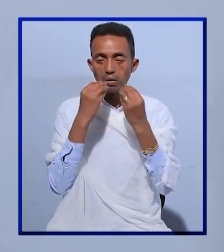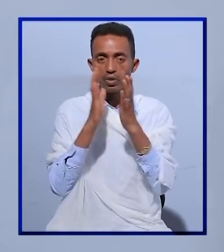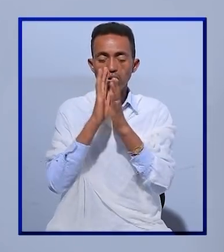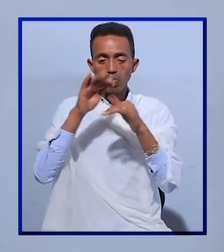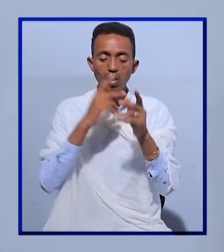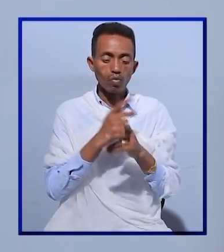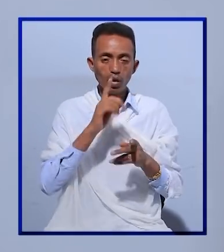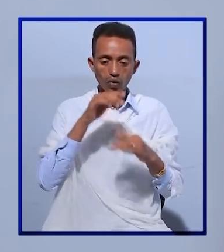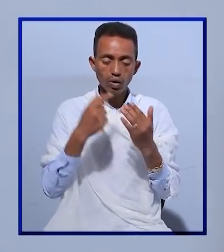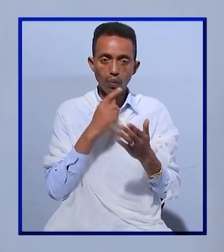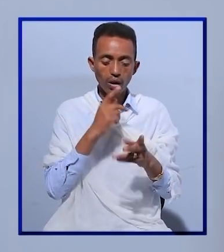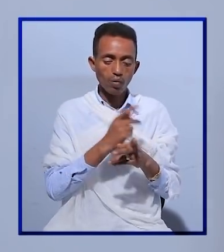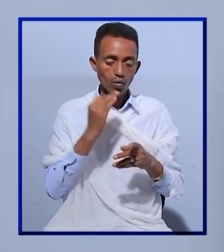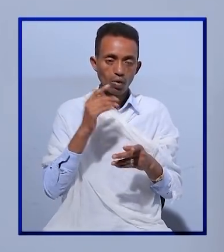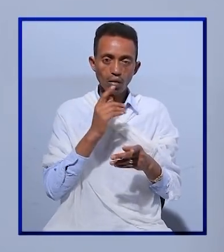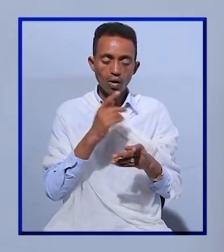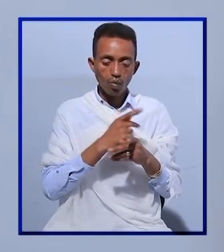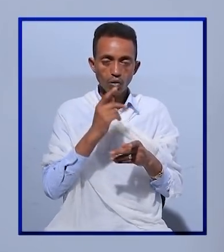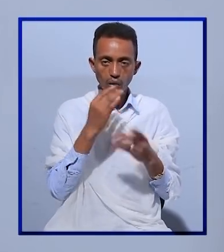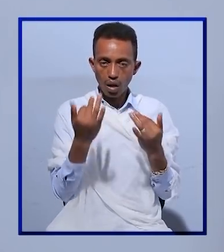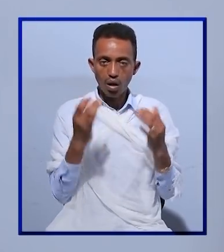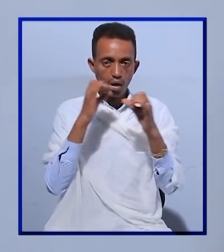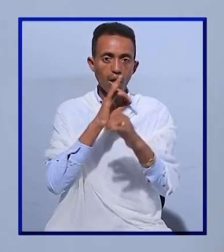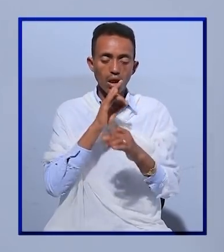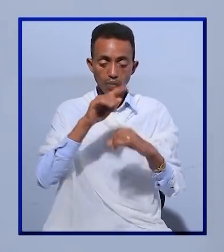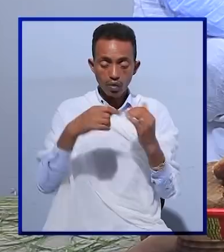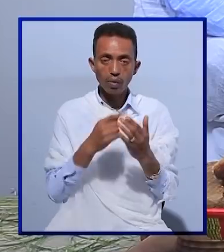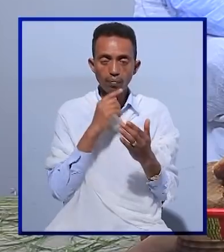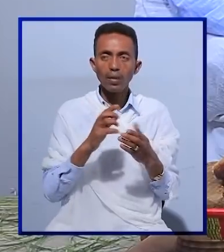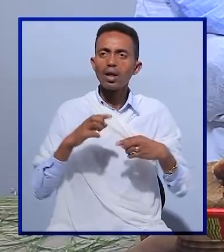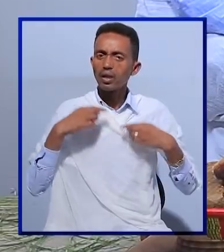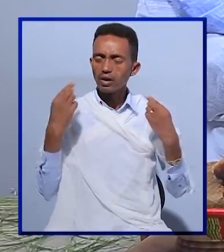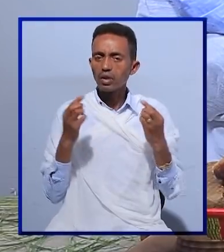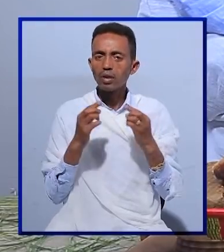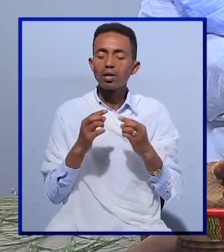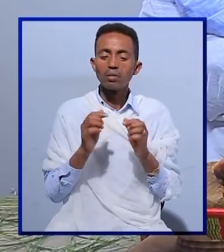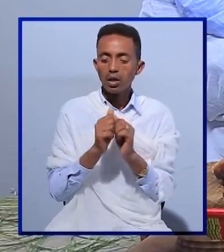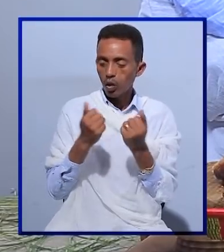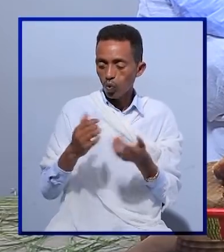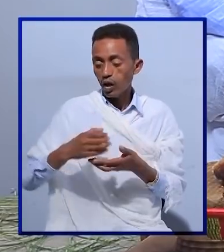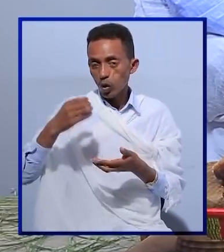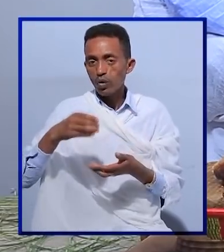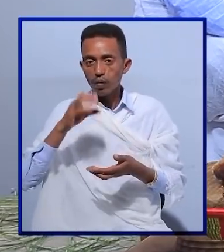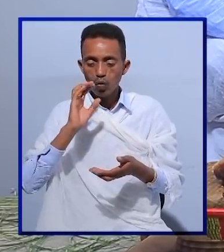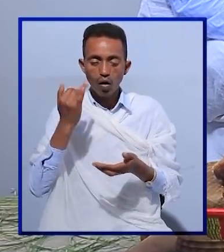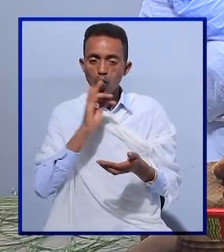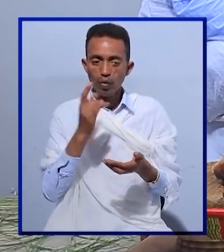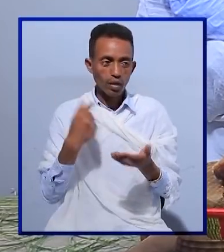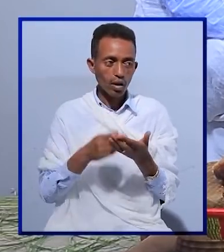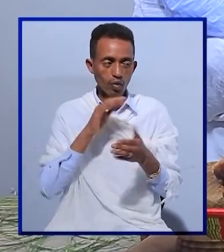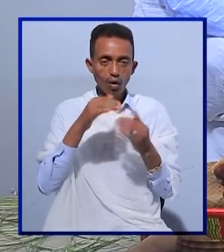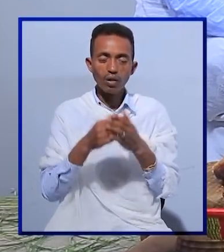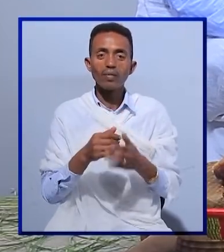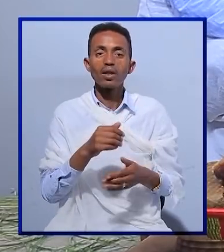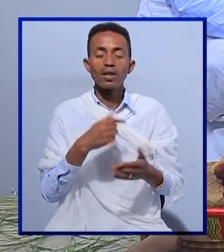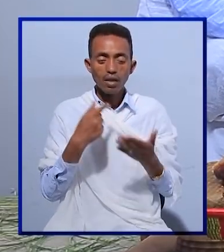የጸበል ጸዲቅ ዝግጅታችንን ነው። ዝግጅታችን አልተጠናቀቀም። እንደው ቀሲስ ከጽዋውም ከዳቦውም እየበሉ ነው